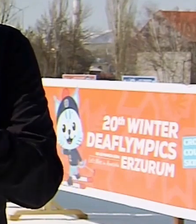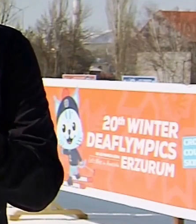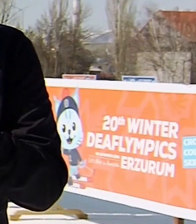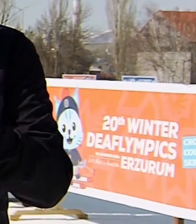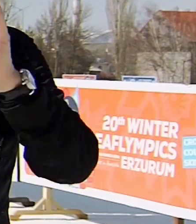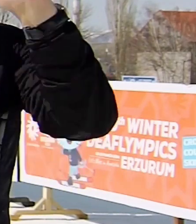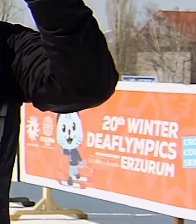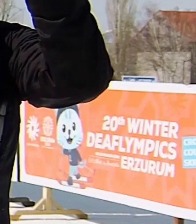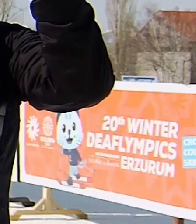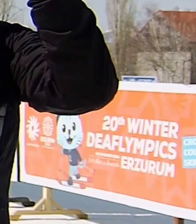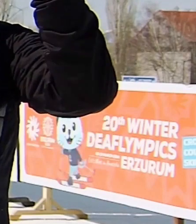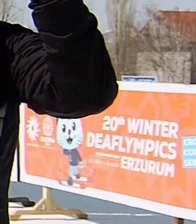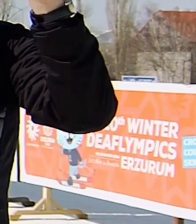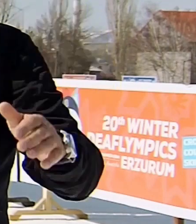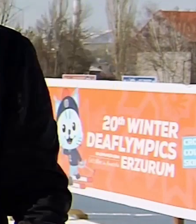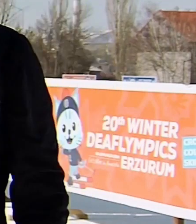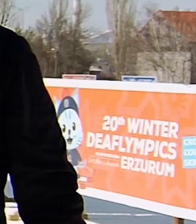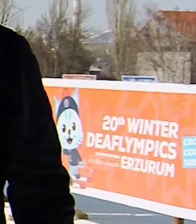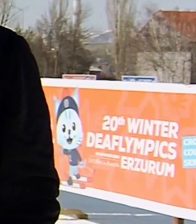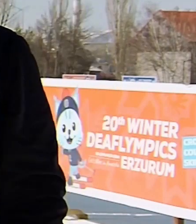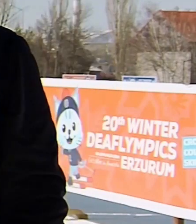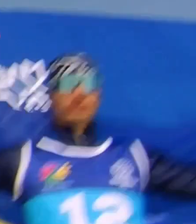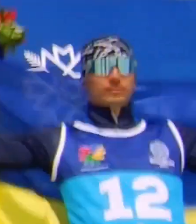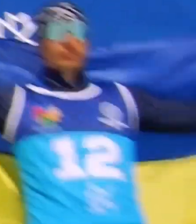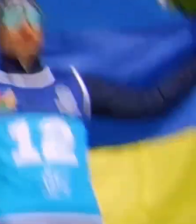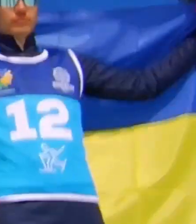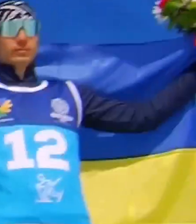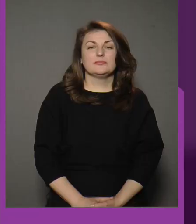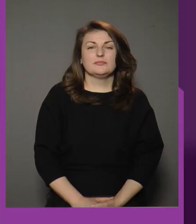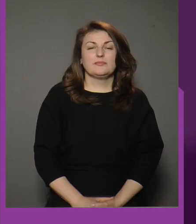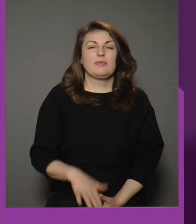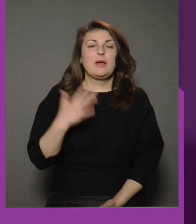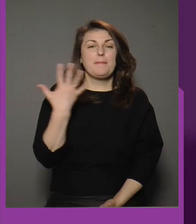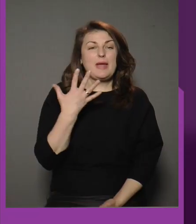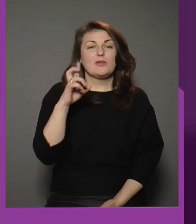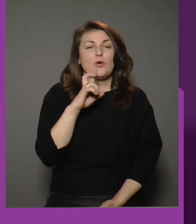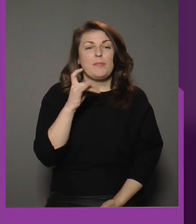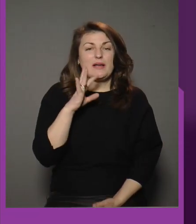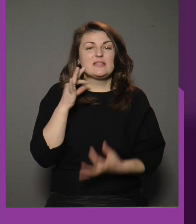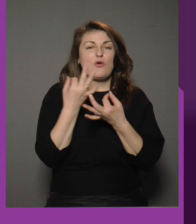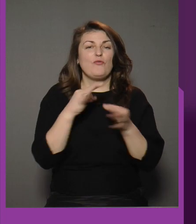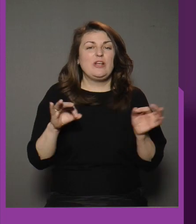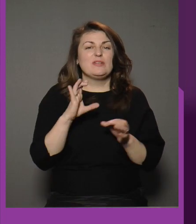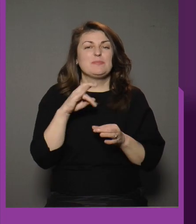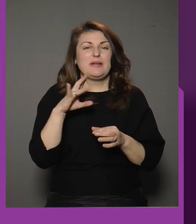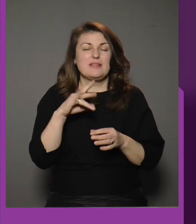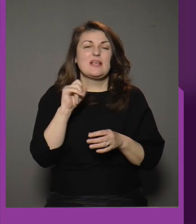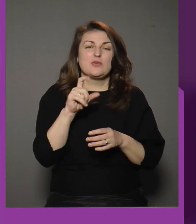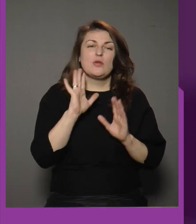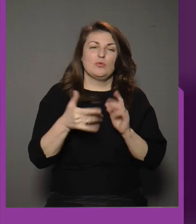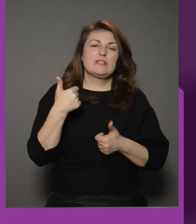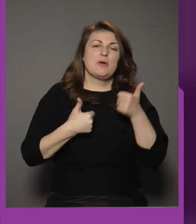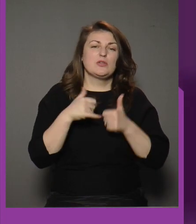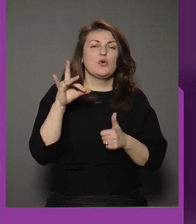їх краще пробігти, і я дуже їм вдячний і браво. 5 березня у вільному спринті за золото будуть змагатися